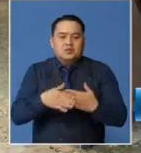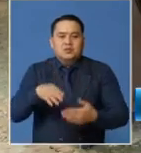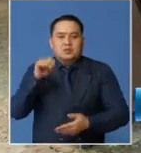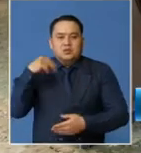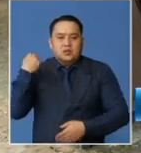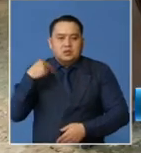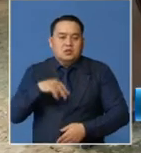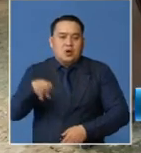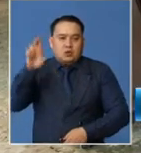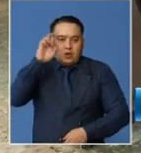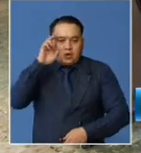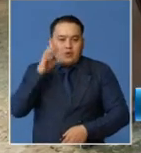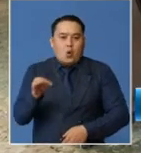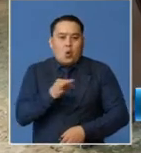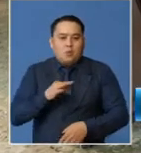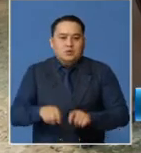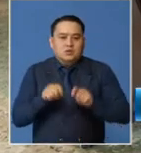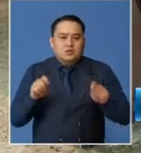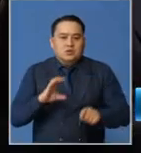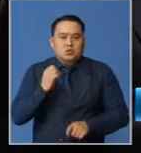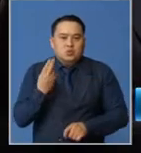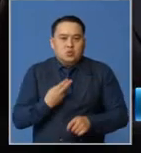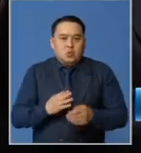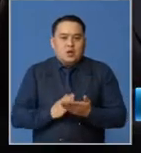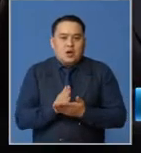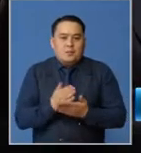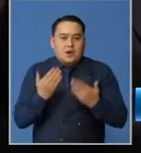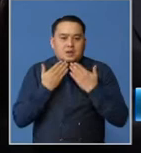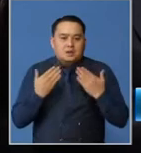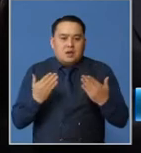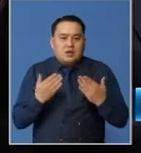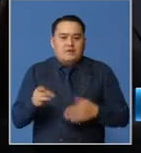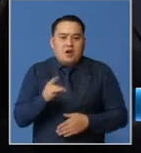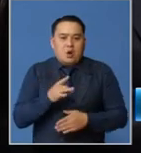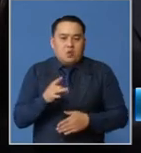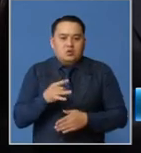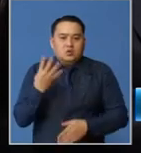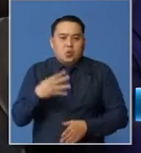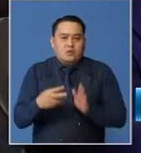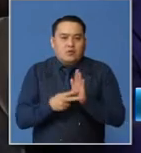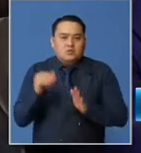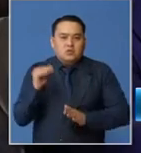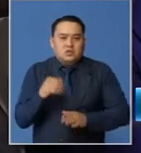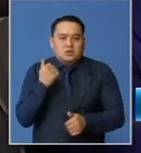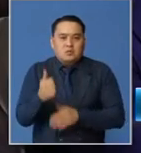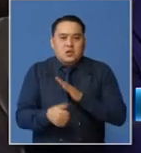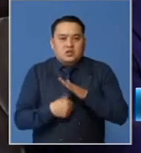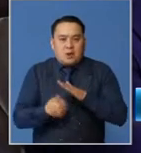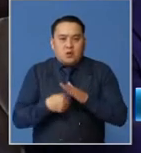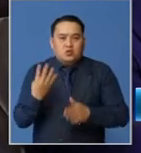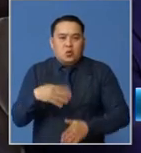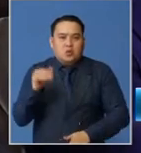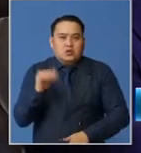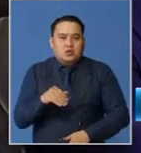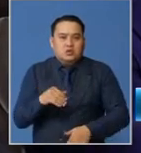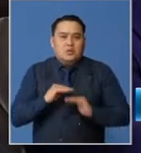страны. На сегодня в области составлена социальная карта. По последним данным, в регионе порядка 48 тысяч безработных, более 40